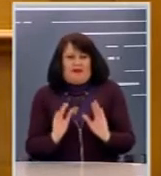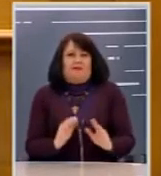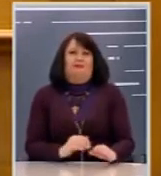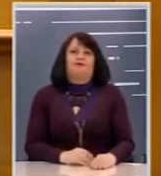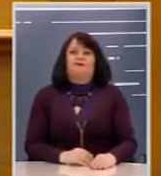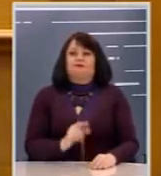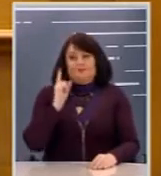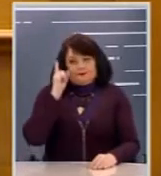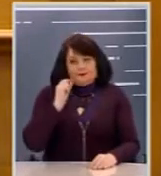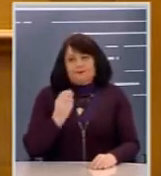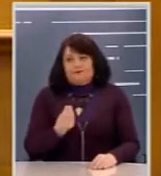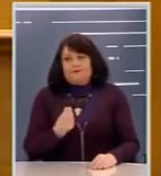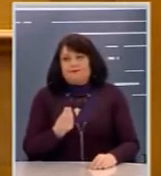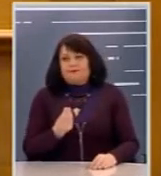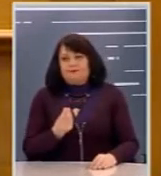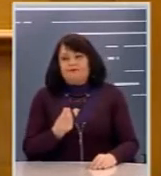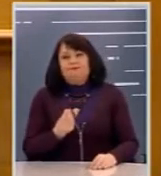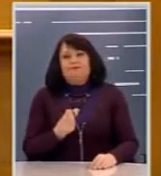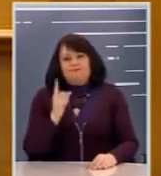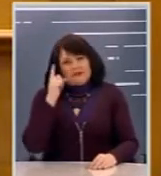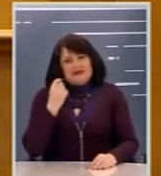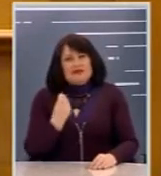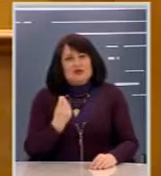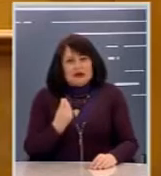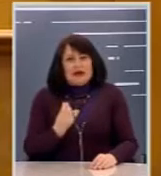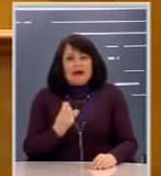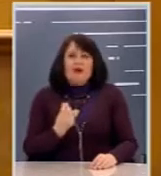Ξέρουμε πάρα πολύ καλά, κυρίες και κύριοι βουλευτές,